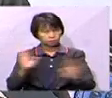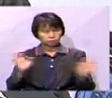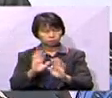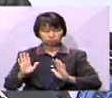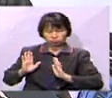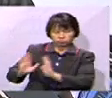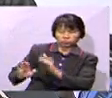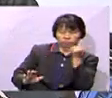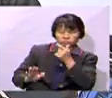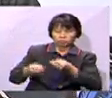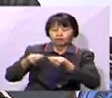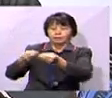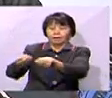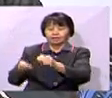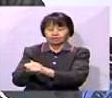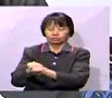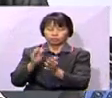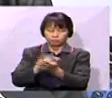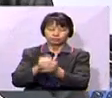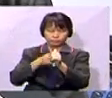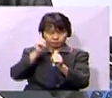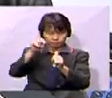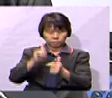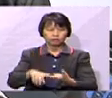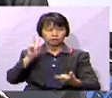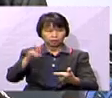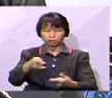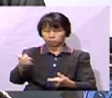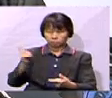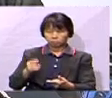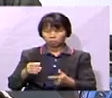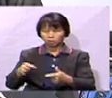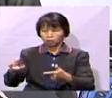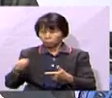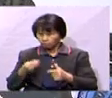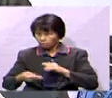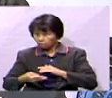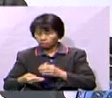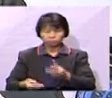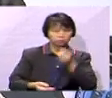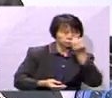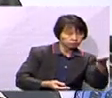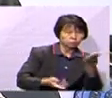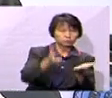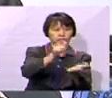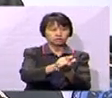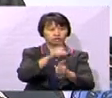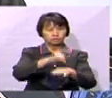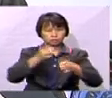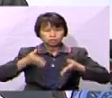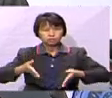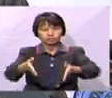mereka sendiri menolak untuk memberi rasuah. Itu yang paling penting. Yang keduanya, mereka melaporkan insiden-insiden rasuah yang berlaku di jalanan